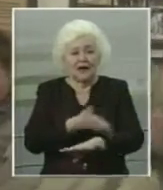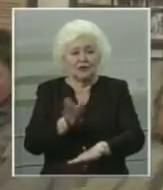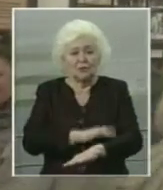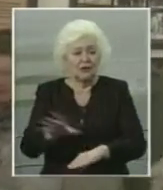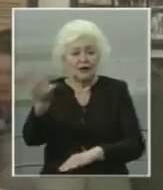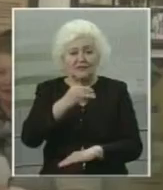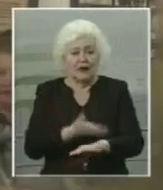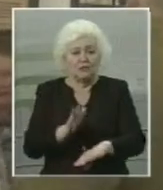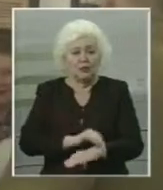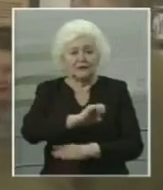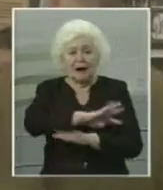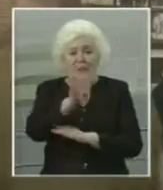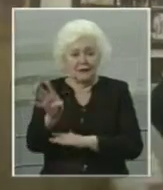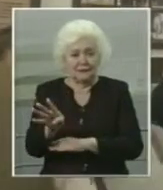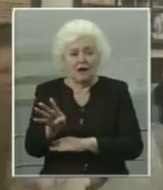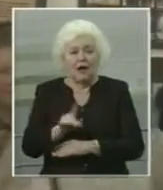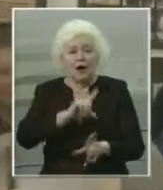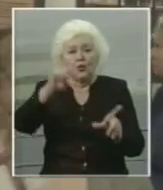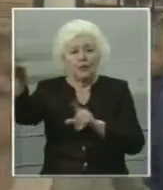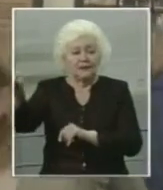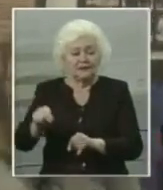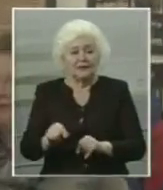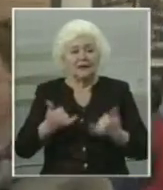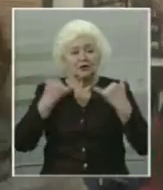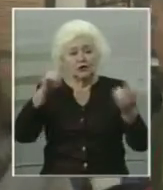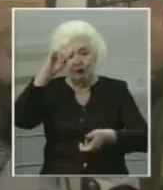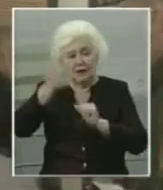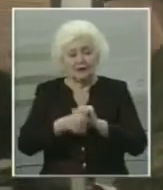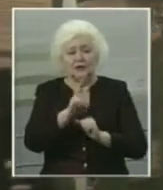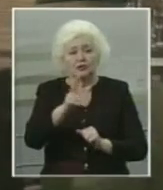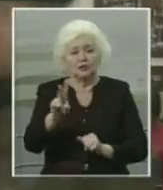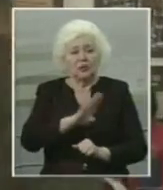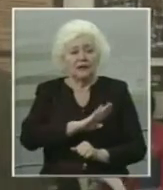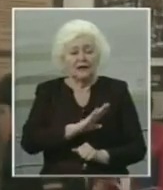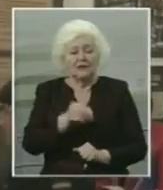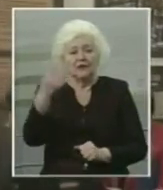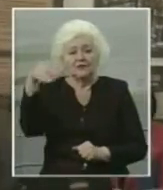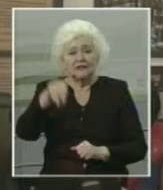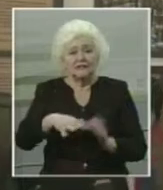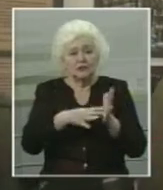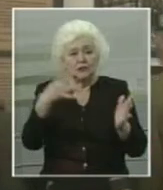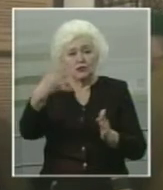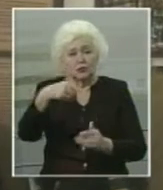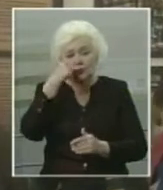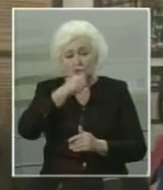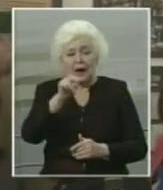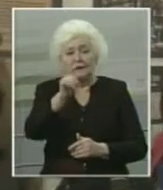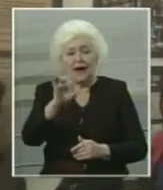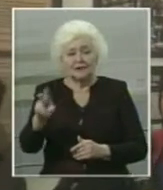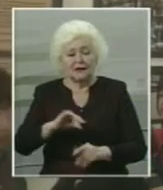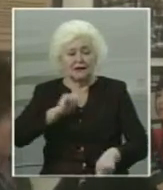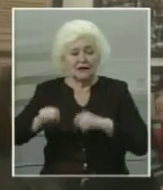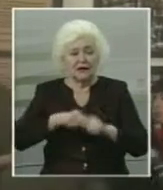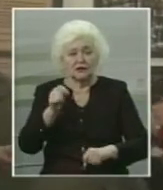еліта, що перебувала там. Вони летіли вшанувати пам'ять тих, хто загинув у Катині у 1940 році. Катинський злочин